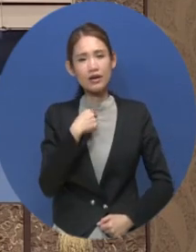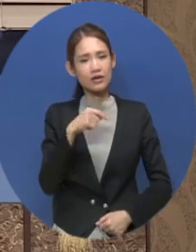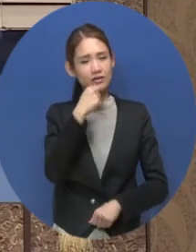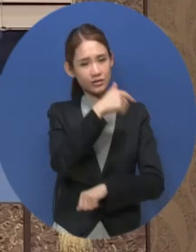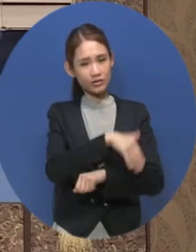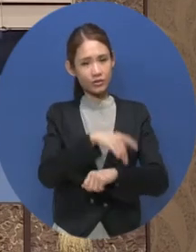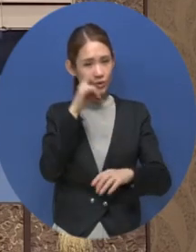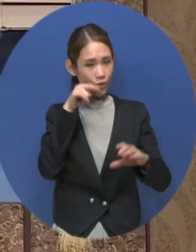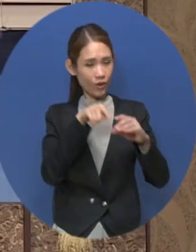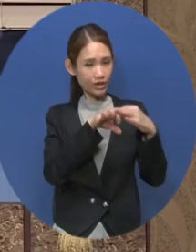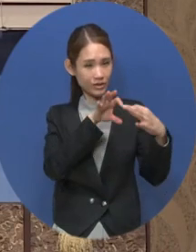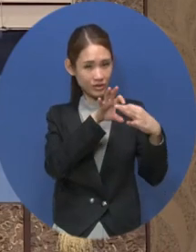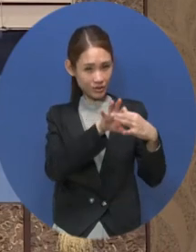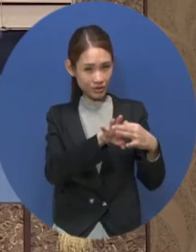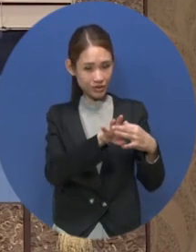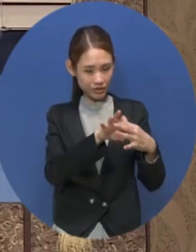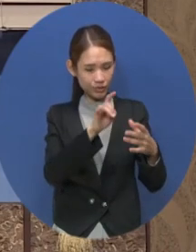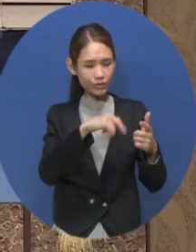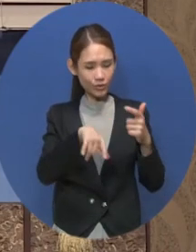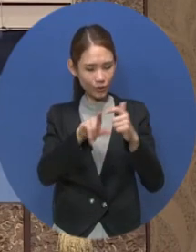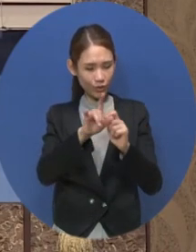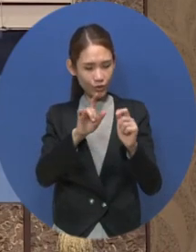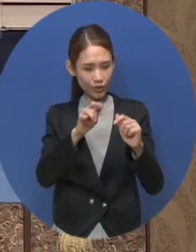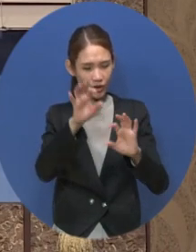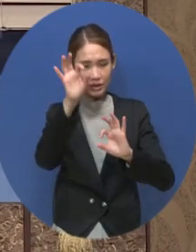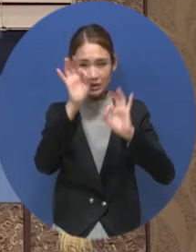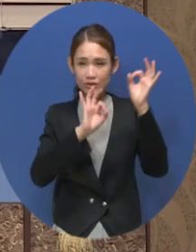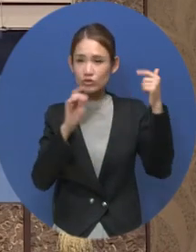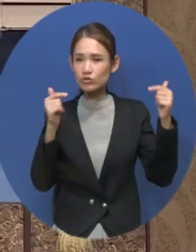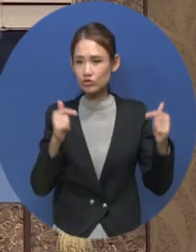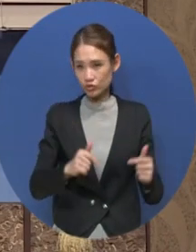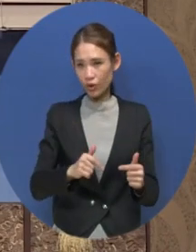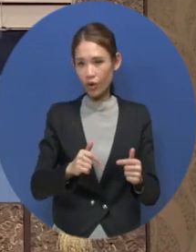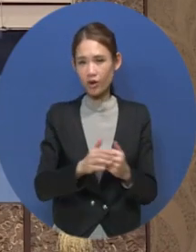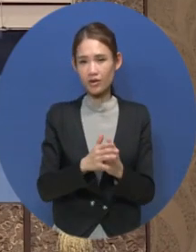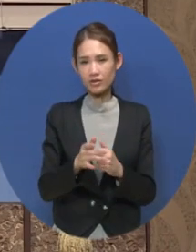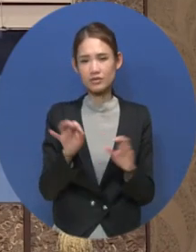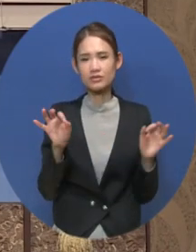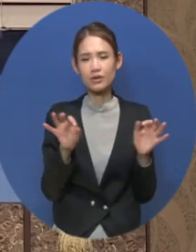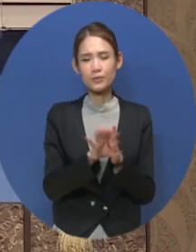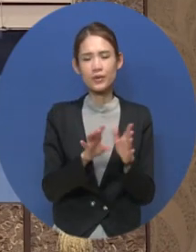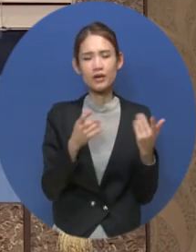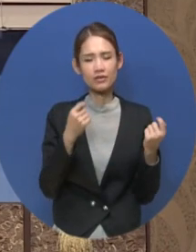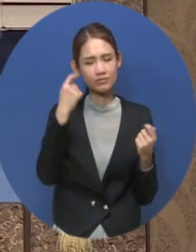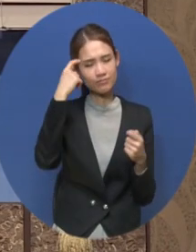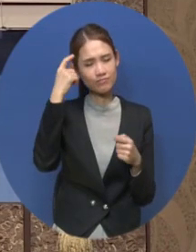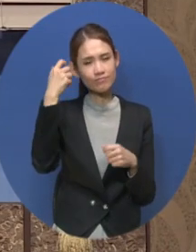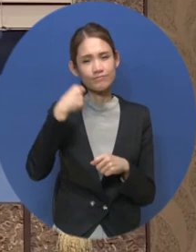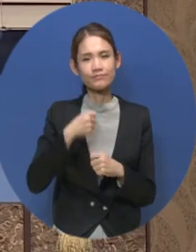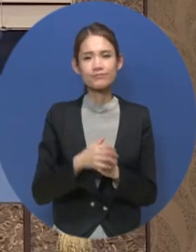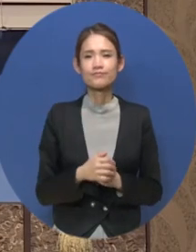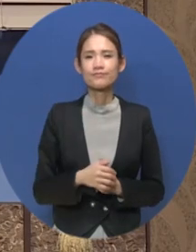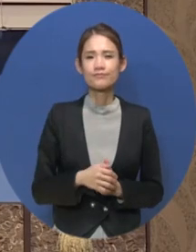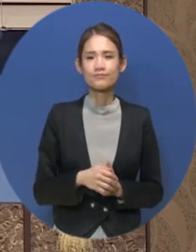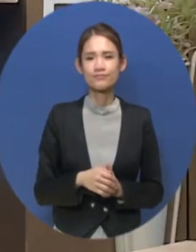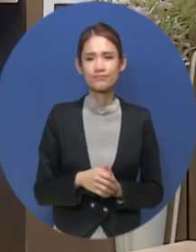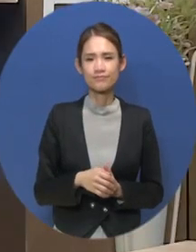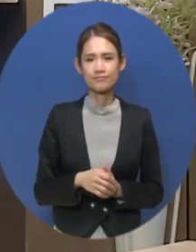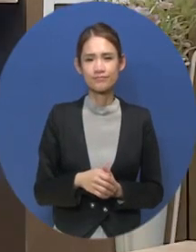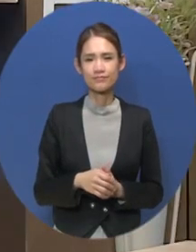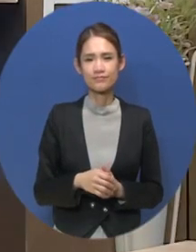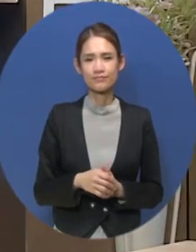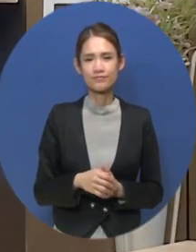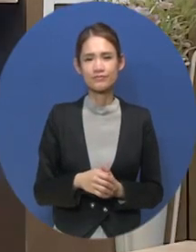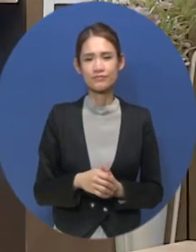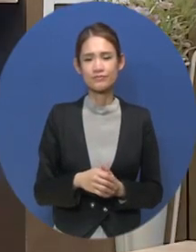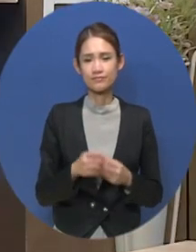과학을 이제 접목을 시켜야만이 조금 더 그런 게 줄어들고 없어지지 않을까. 그래서 네. 그런 노력을 하고 있습니다. 네.